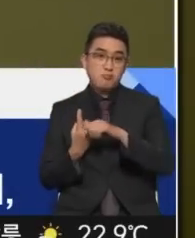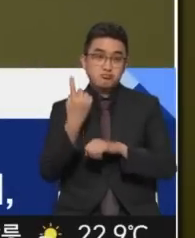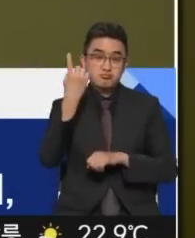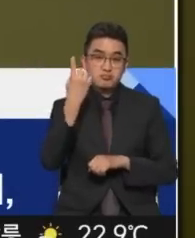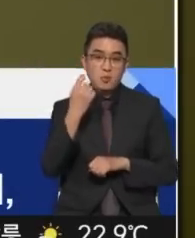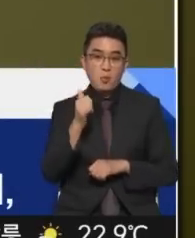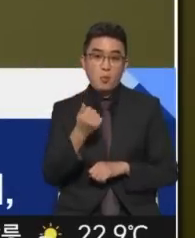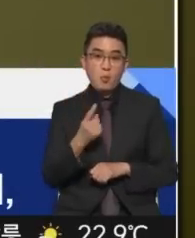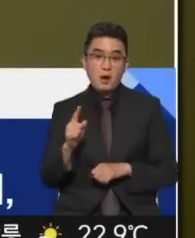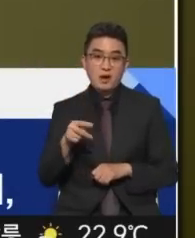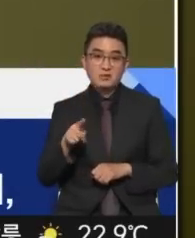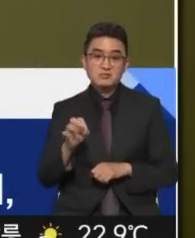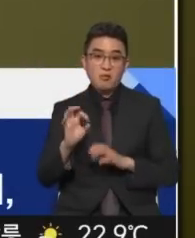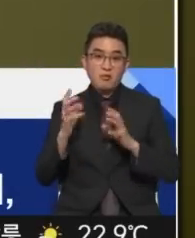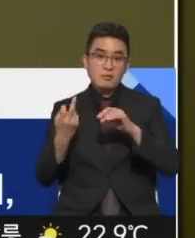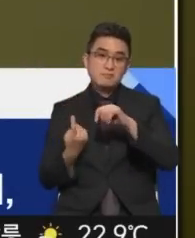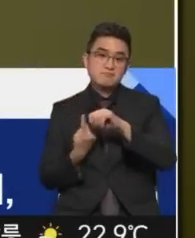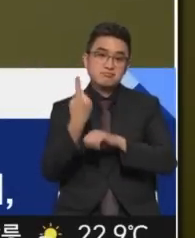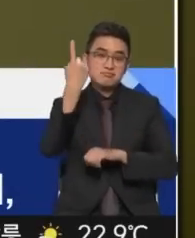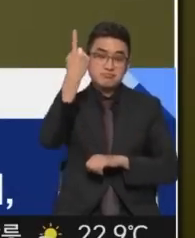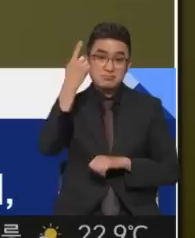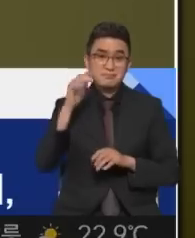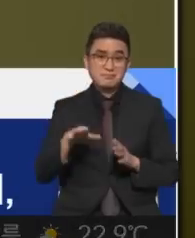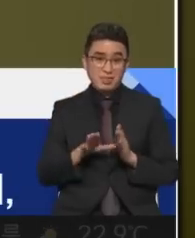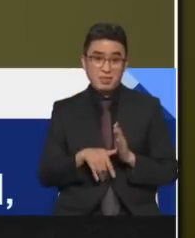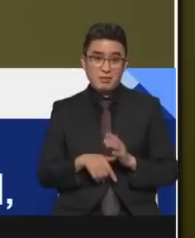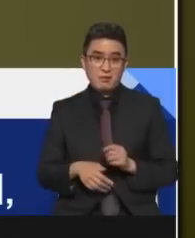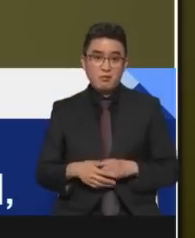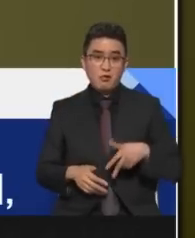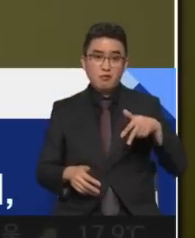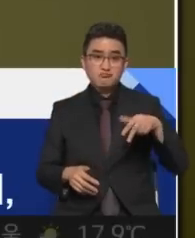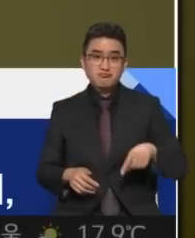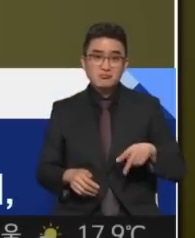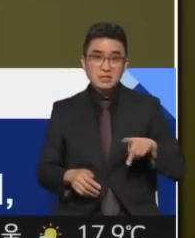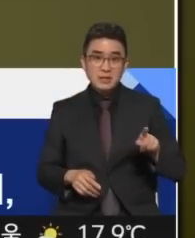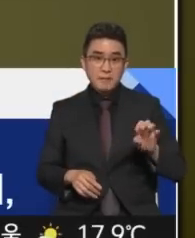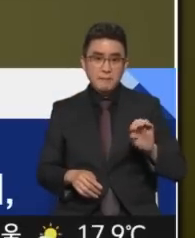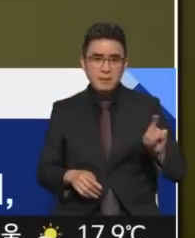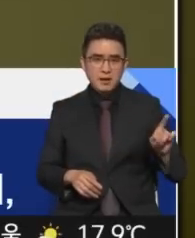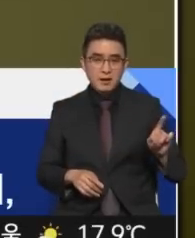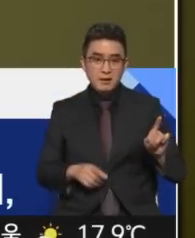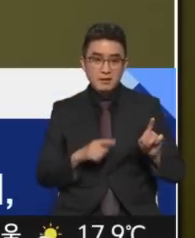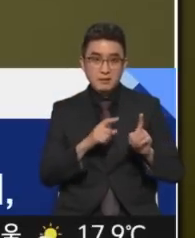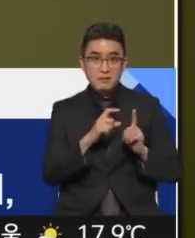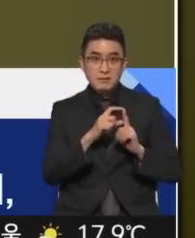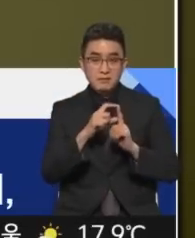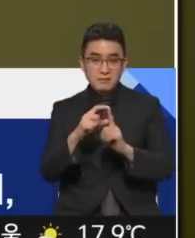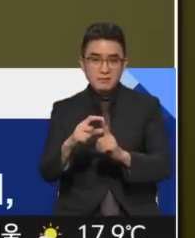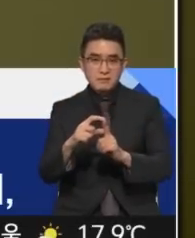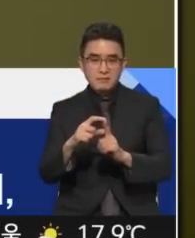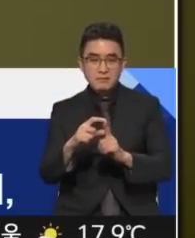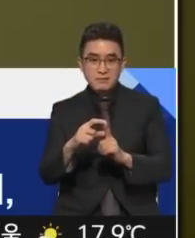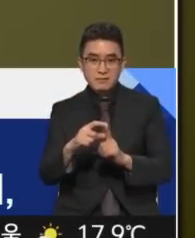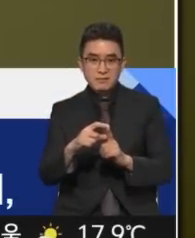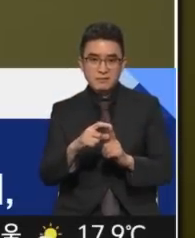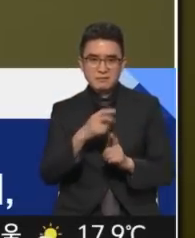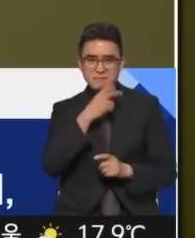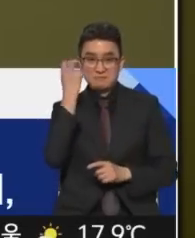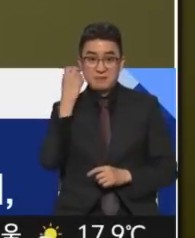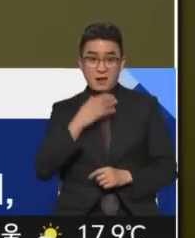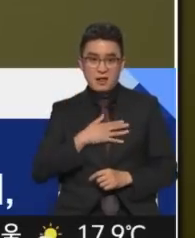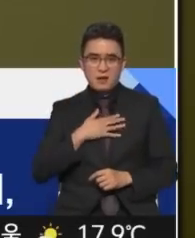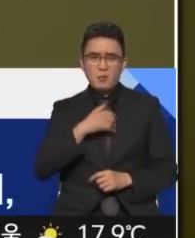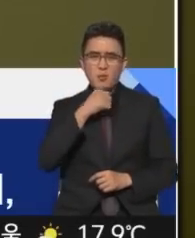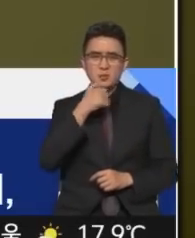화성으로 보낸다는 시대인데 주사파 그러면은 아마 50대 이상 5, 6, 70대 정도가 주사파가